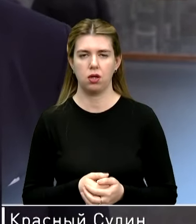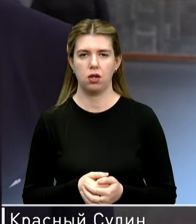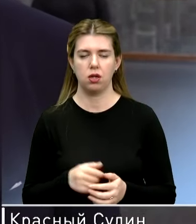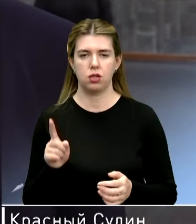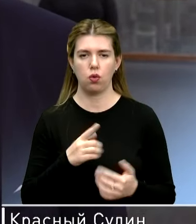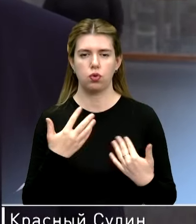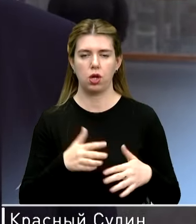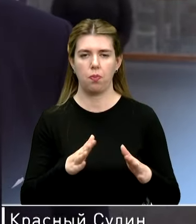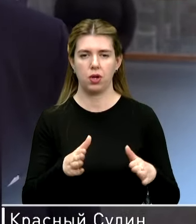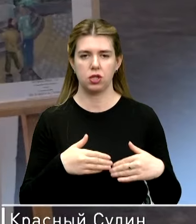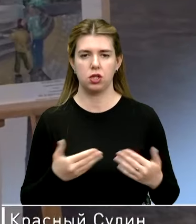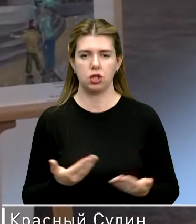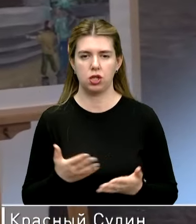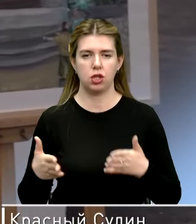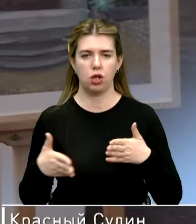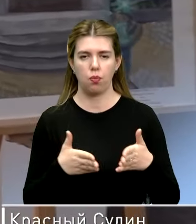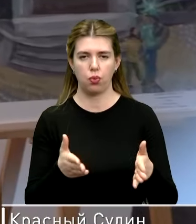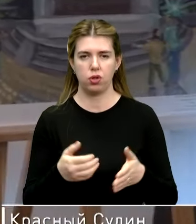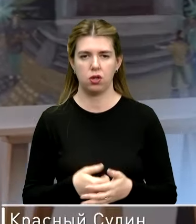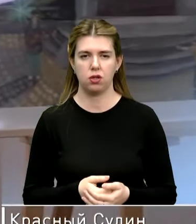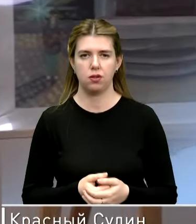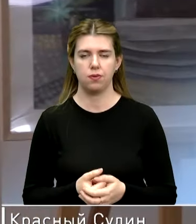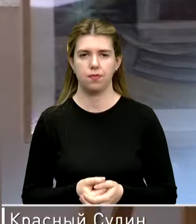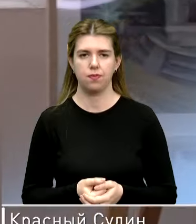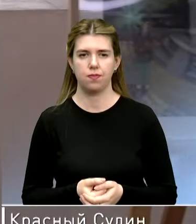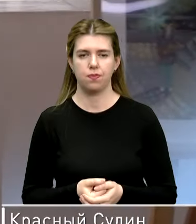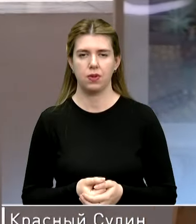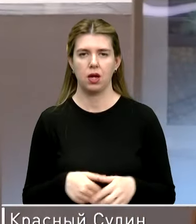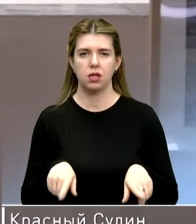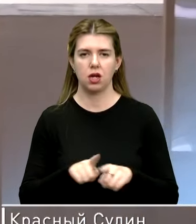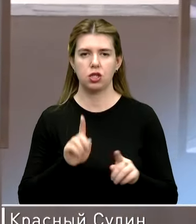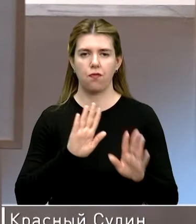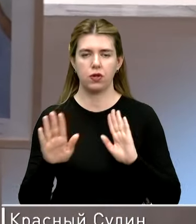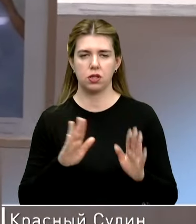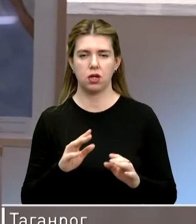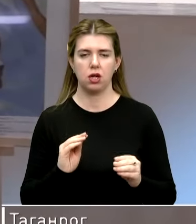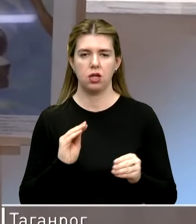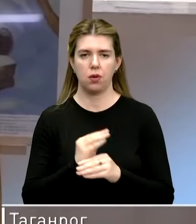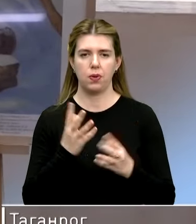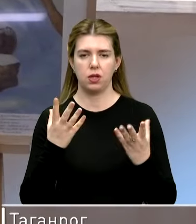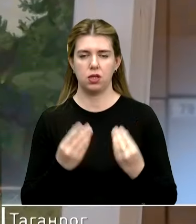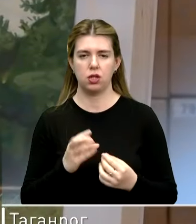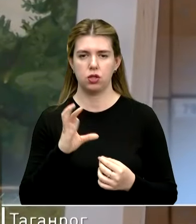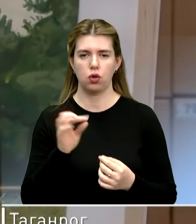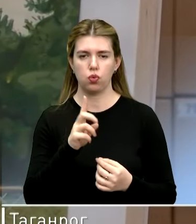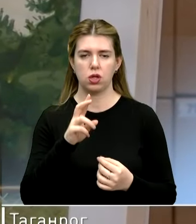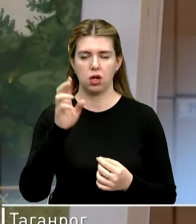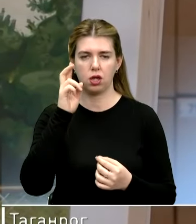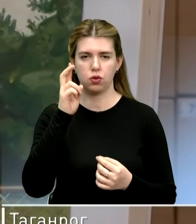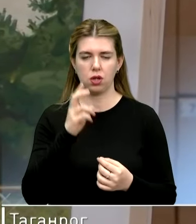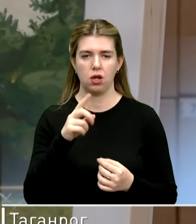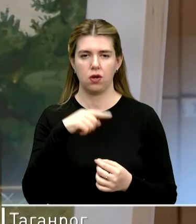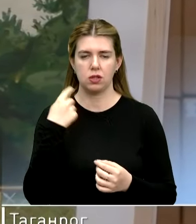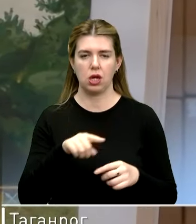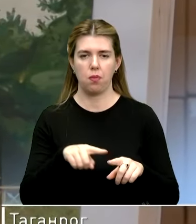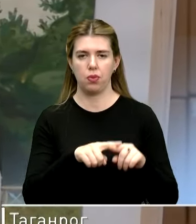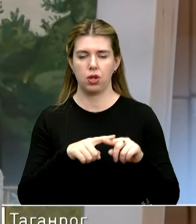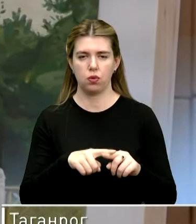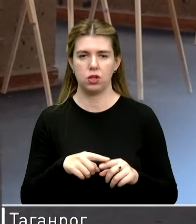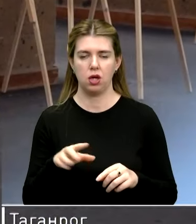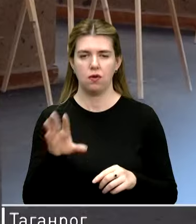уже прошли определенный жизненный путь. Также выставку приурочили ко дню союзного государства